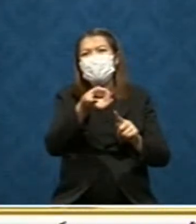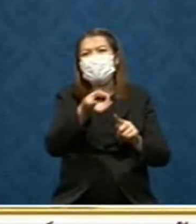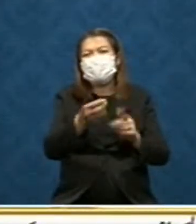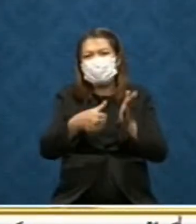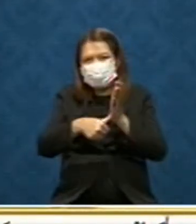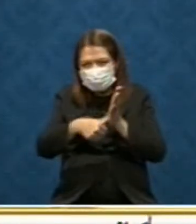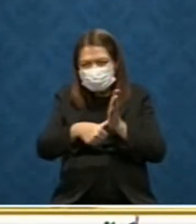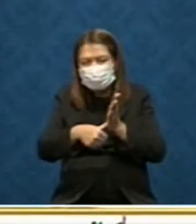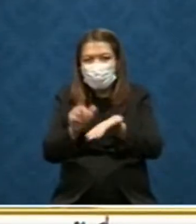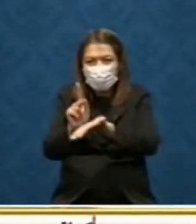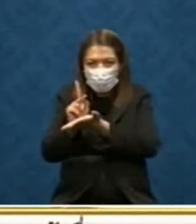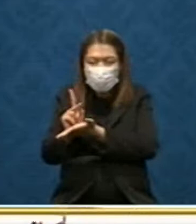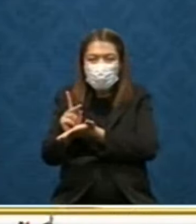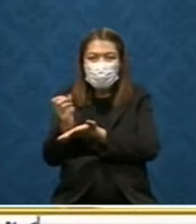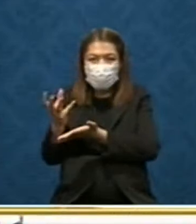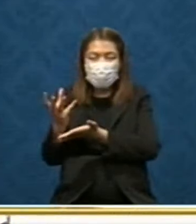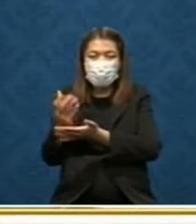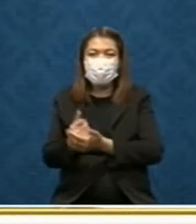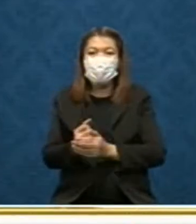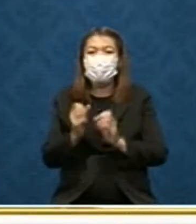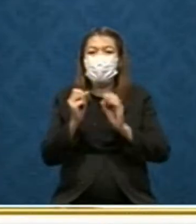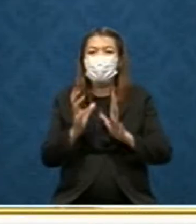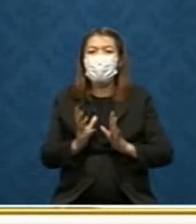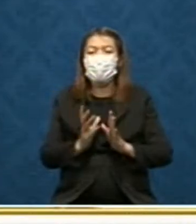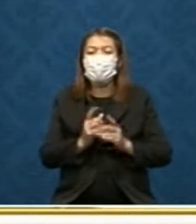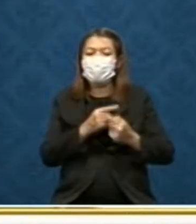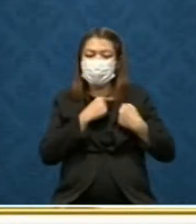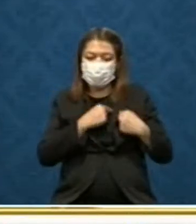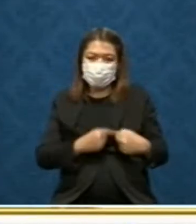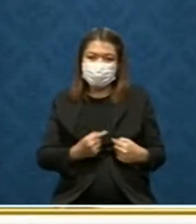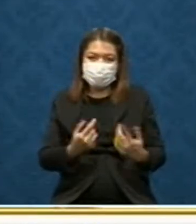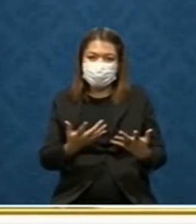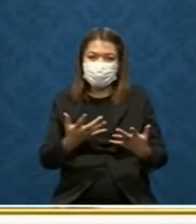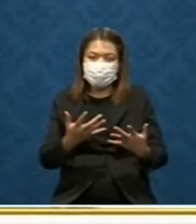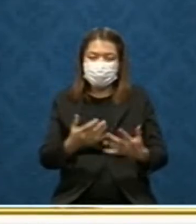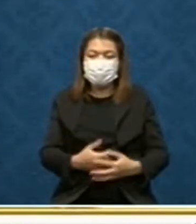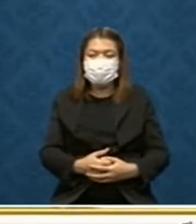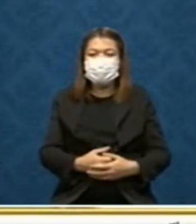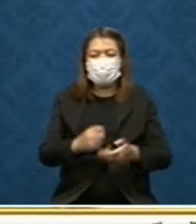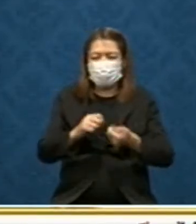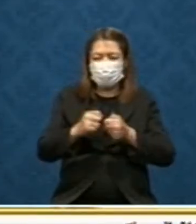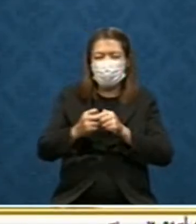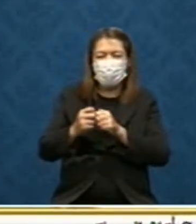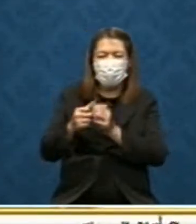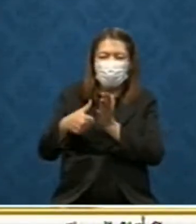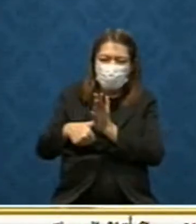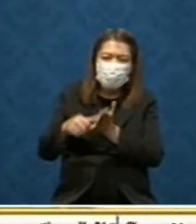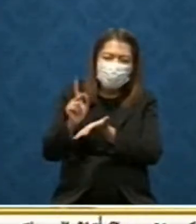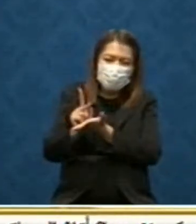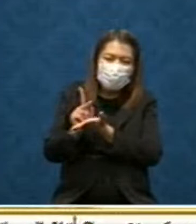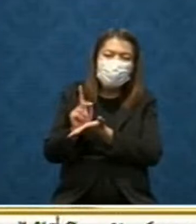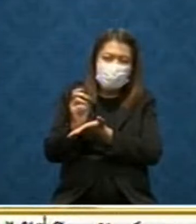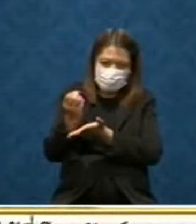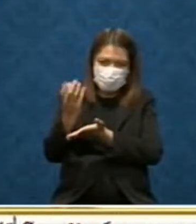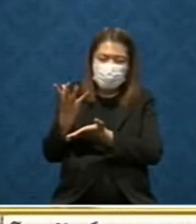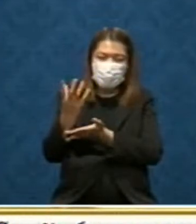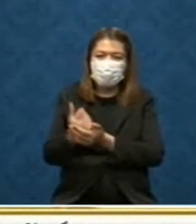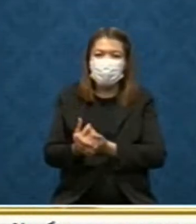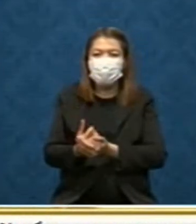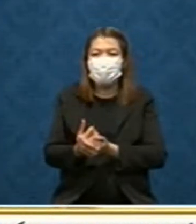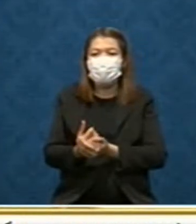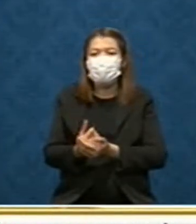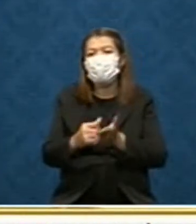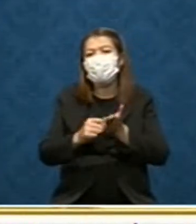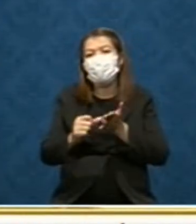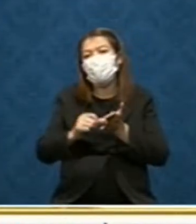นี่สินสูงแล้ว Crow ก็ไม่มควั ไมมกำลใจปัญหาี่ สน คร ก พูด กั มา นาน ก ย ไม ไป ถึ